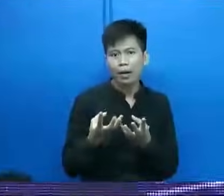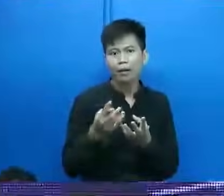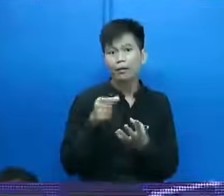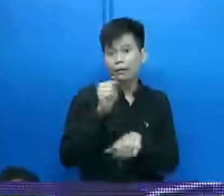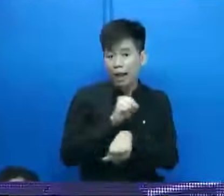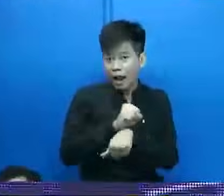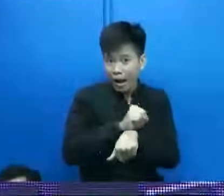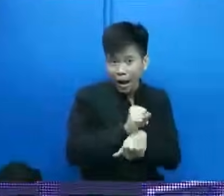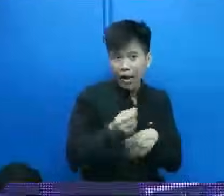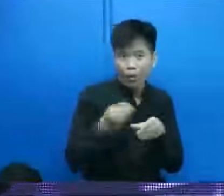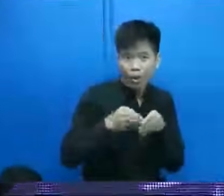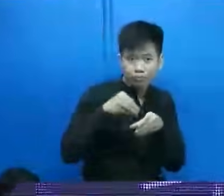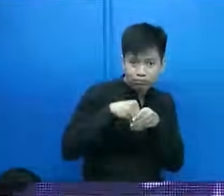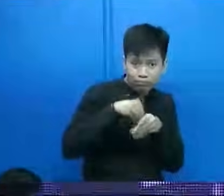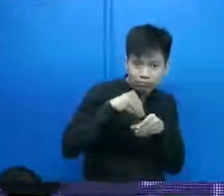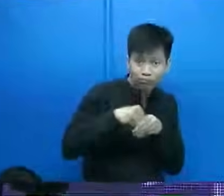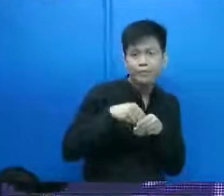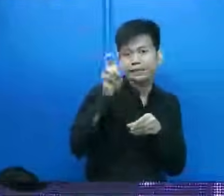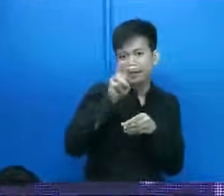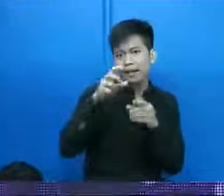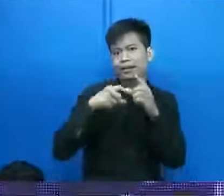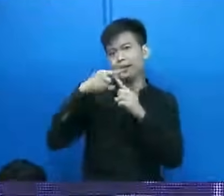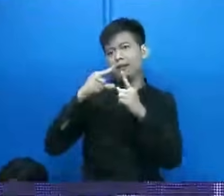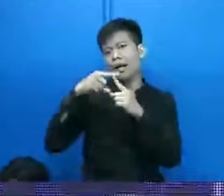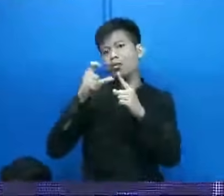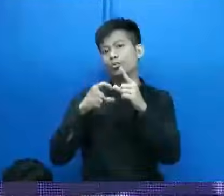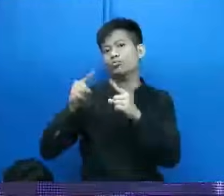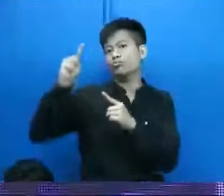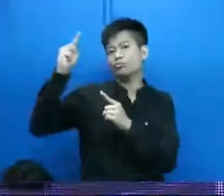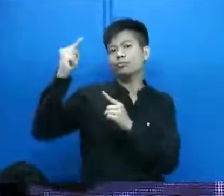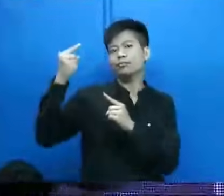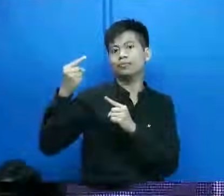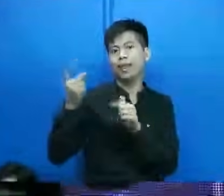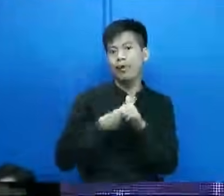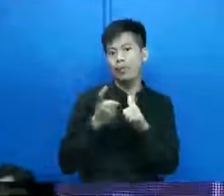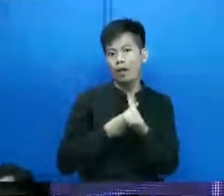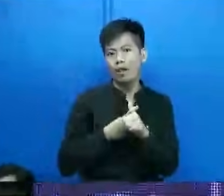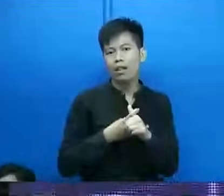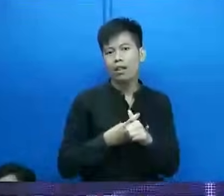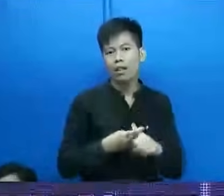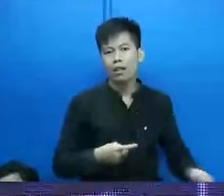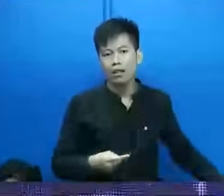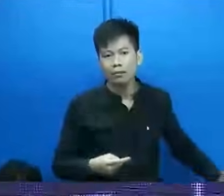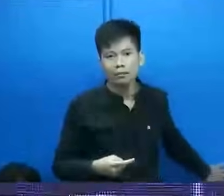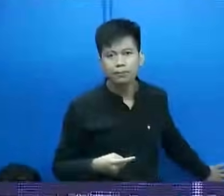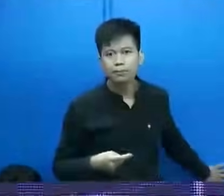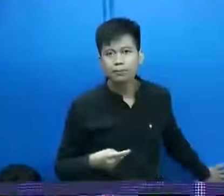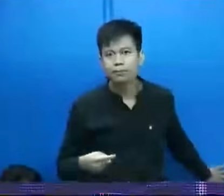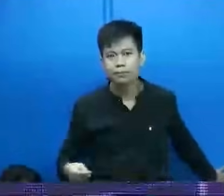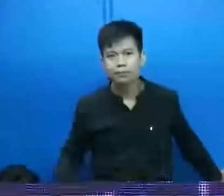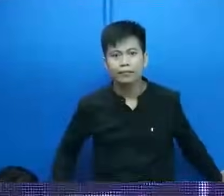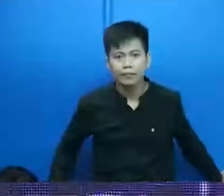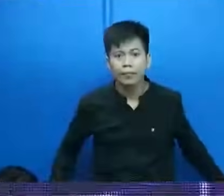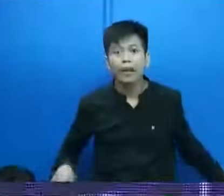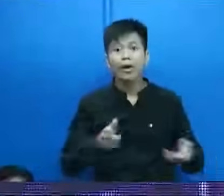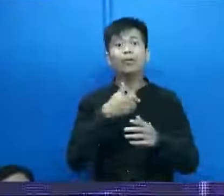bekerja, kumpulkan uangnya, cari status di hadapan Allah Subhanahu wa taala bi amwalihim wa anfusihim. Kalau sudah